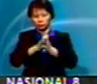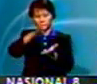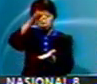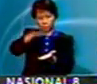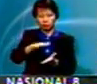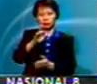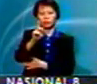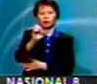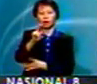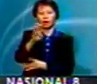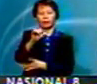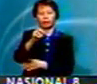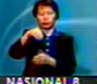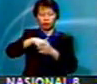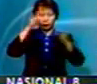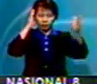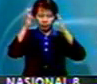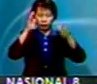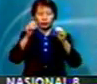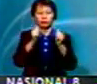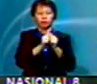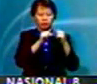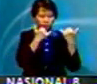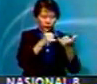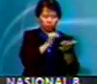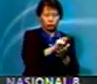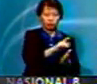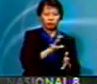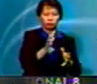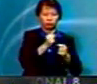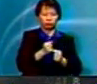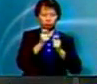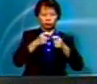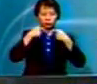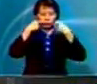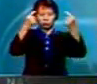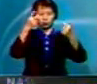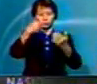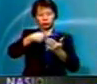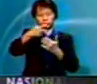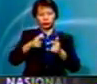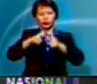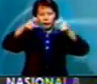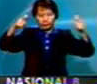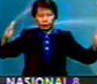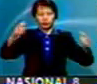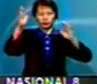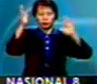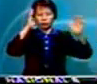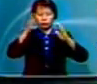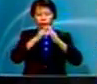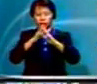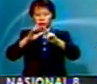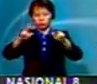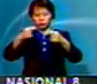pengurangan karbon di Malaysia. Ia selari dengan hasrat syarikat berkenaan yang merangka bagi menjayakan dua projek mega, iaitu Malaysia